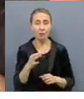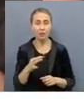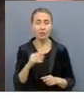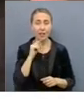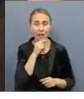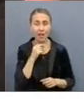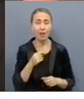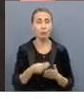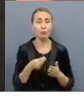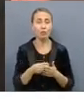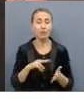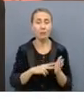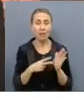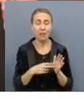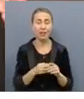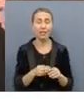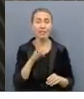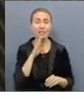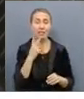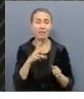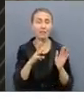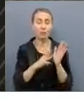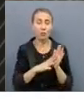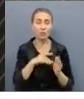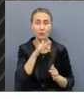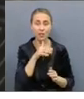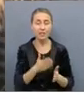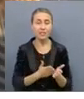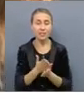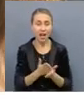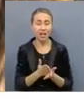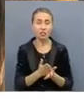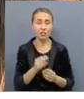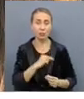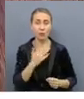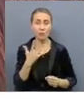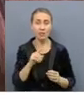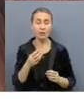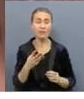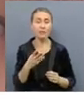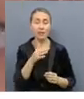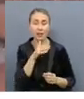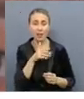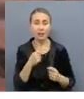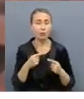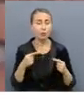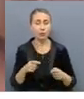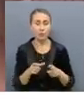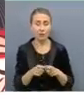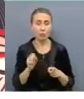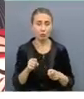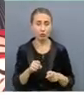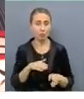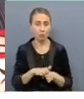и бюджетного планирования. Девушке 28 лет. Стаж работы 5,5 лет. Другими словами, имеет полное право подать